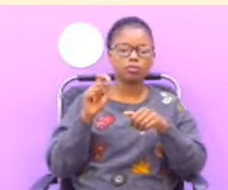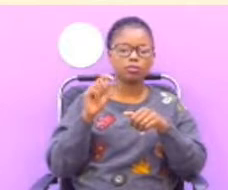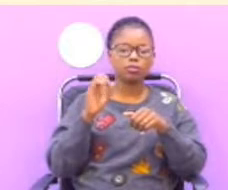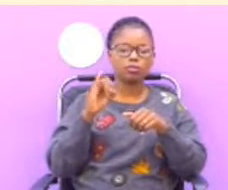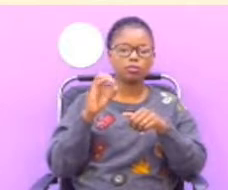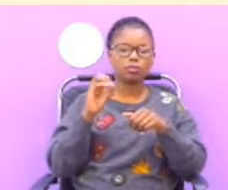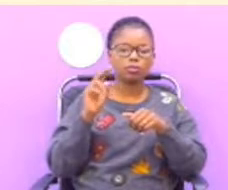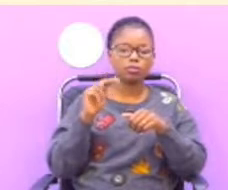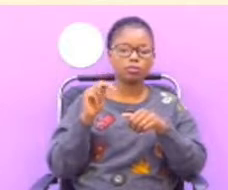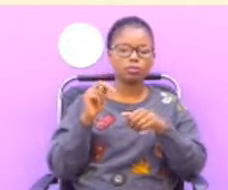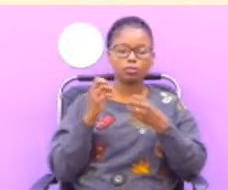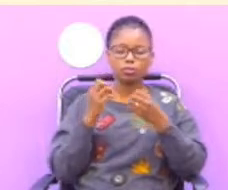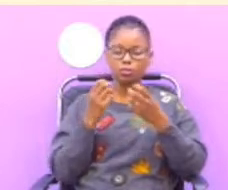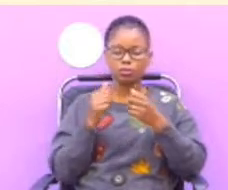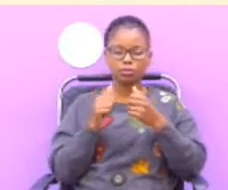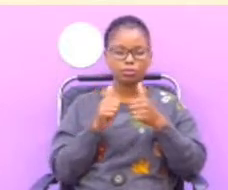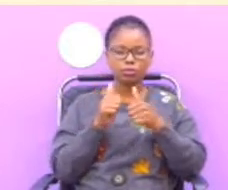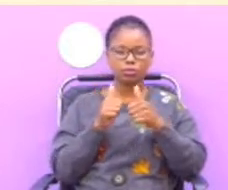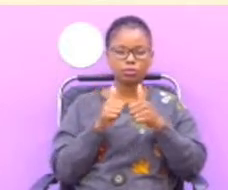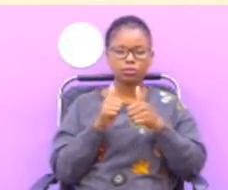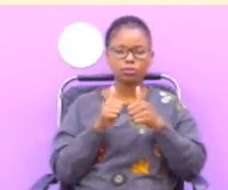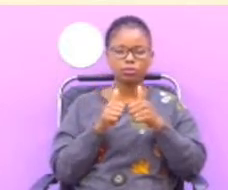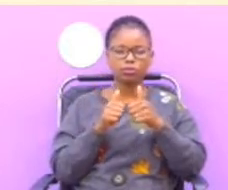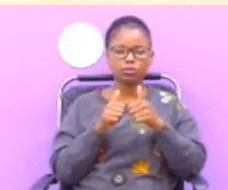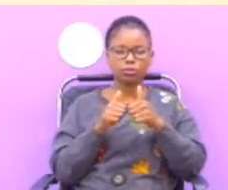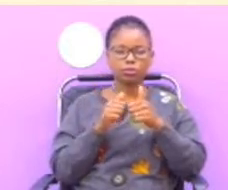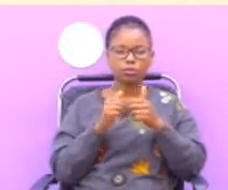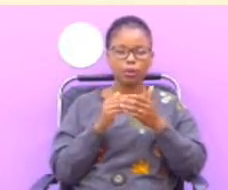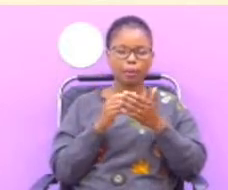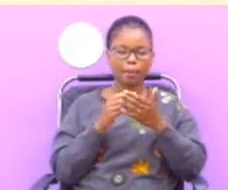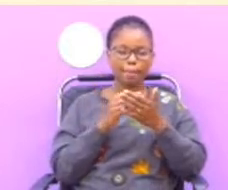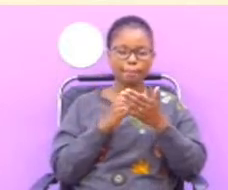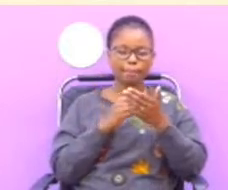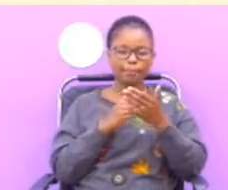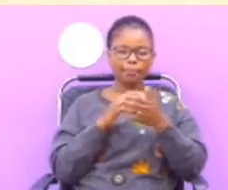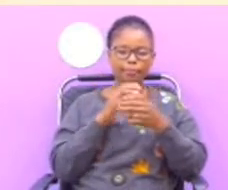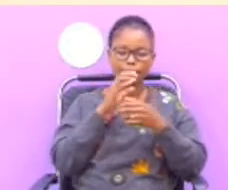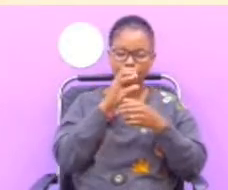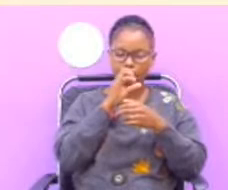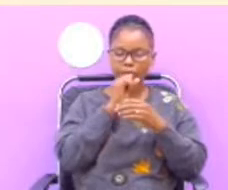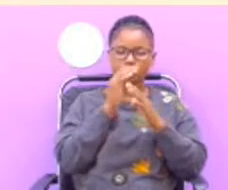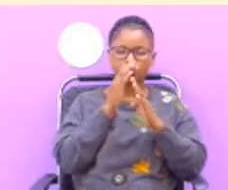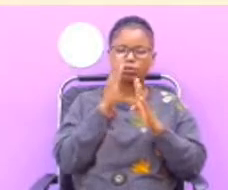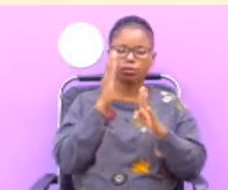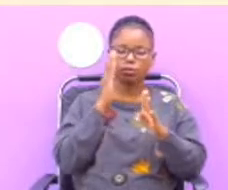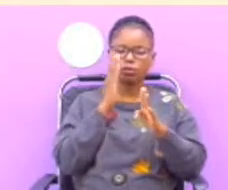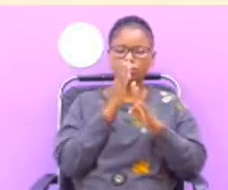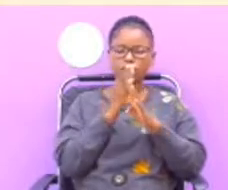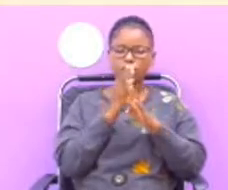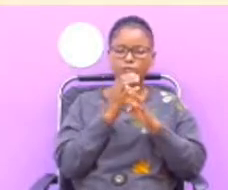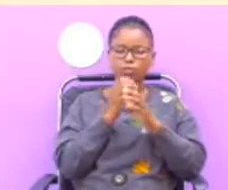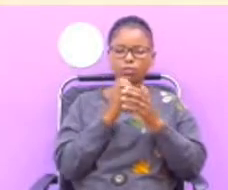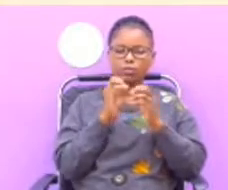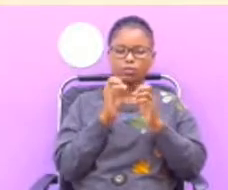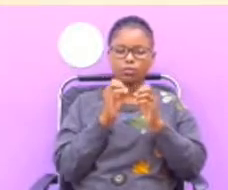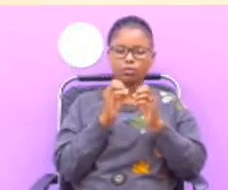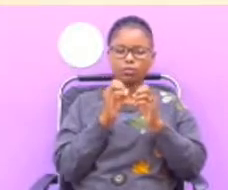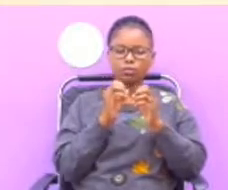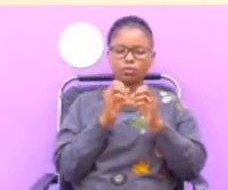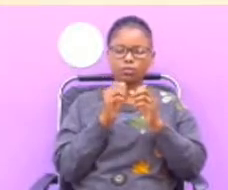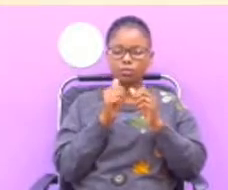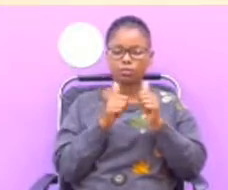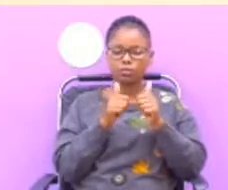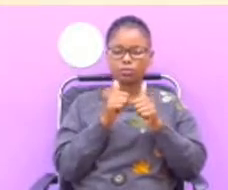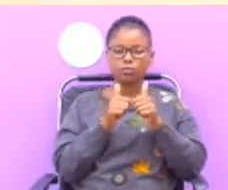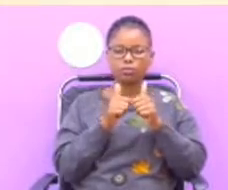twi mũraini wa kaigana. Tondũ ĩno nĩ reference ya kũgũrĩrio, tũtikae kũra raini. Tũmenye harĩa marakara